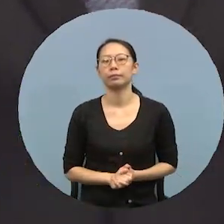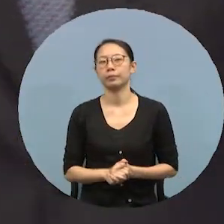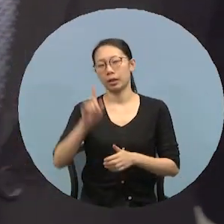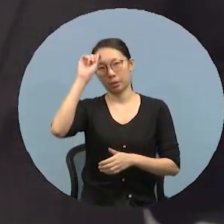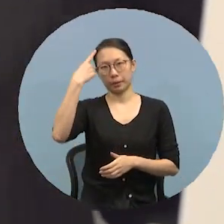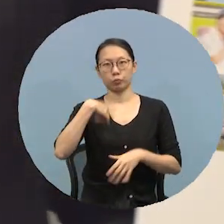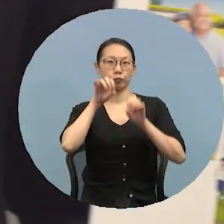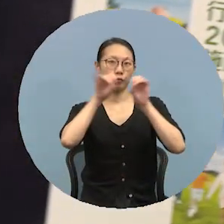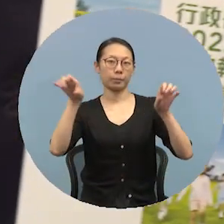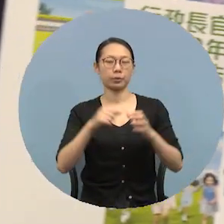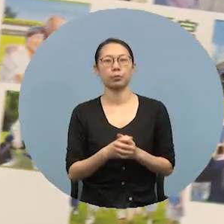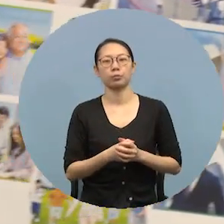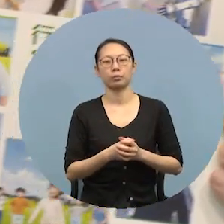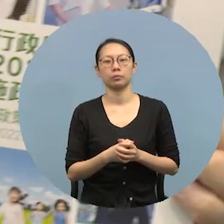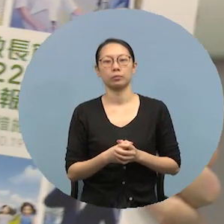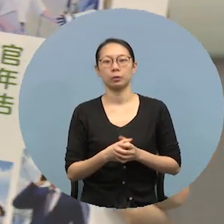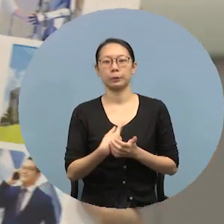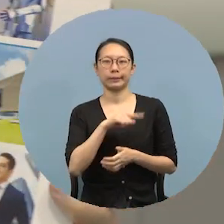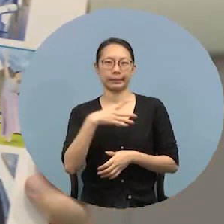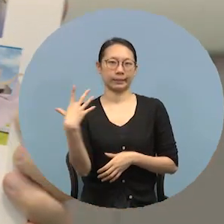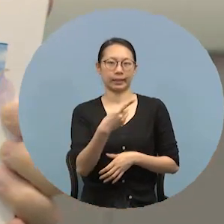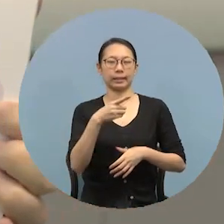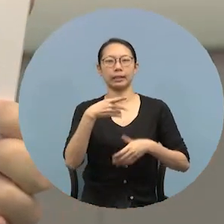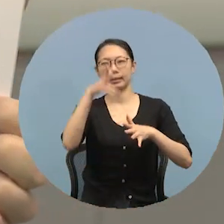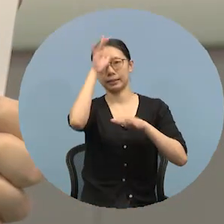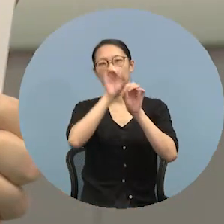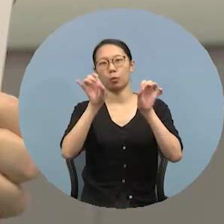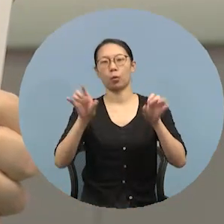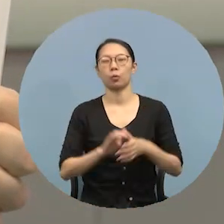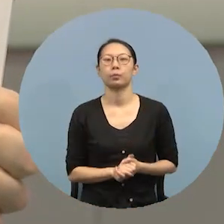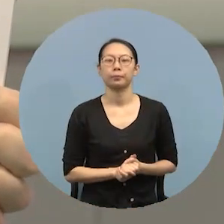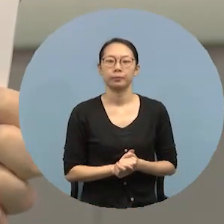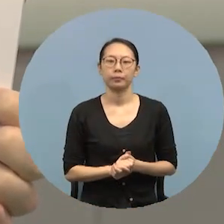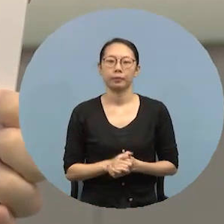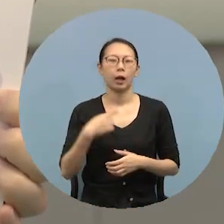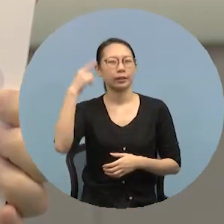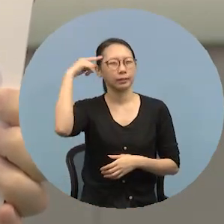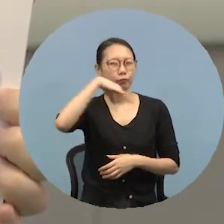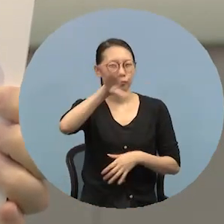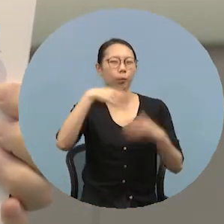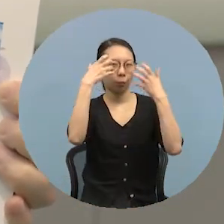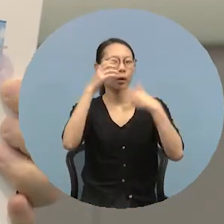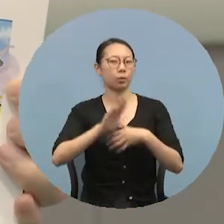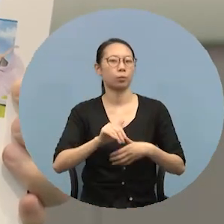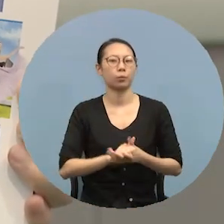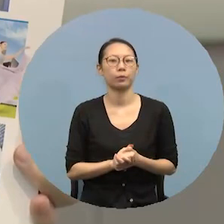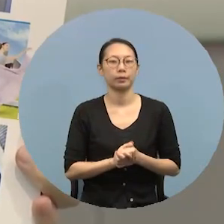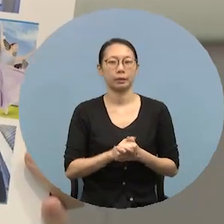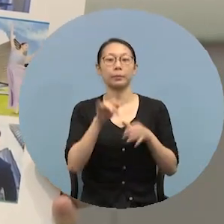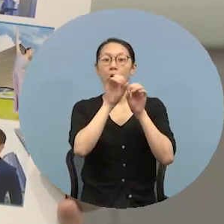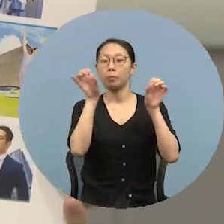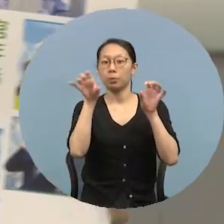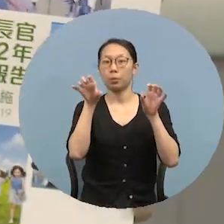表我的第一份施政報告，我知道大家都很關心。在施政報告裏面提